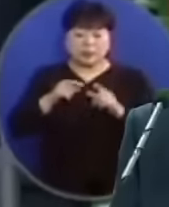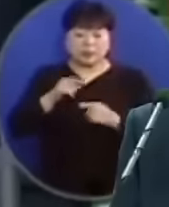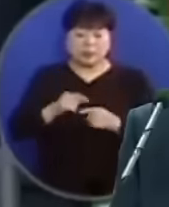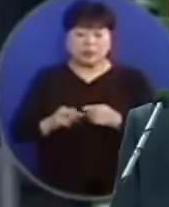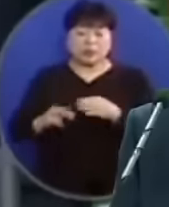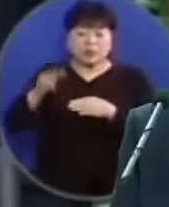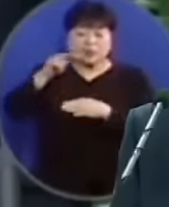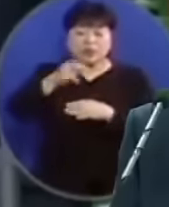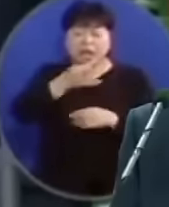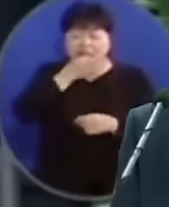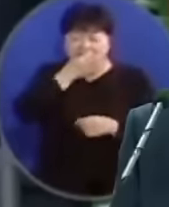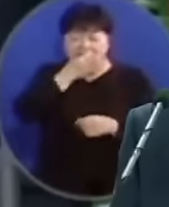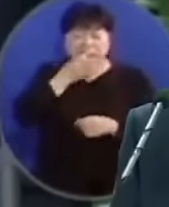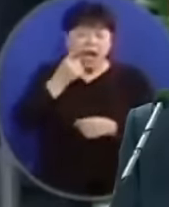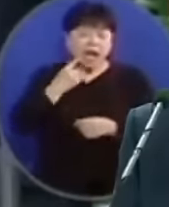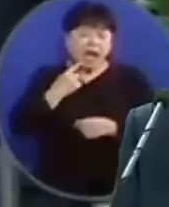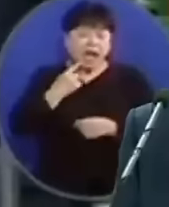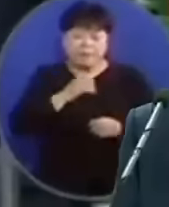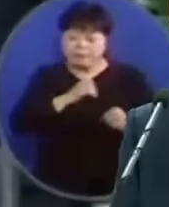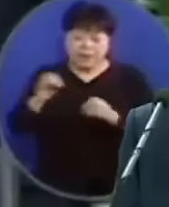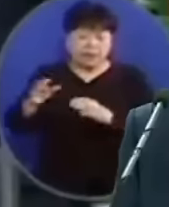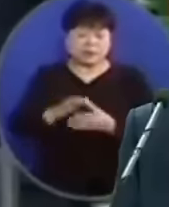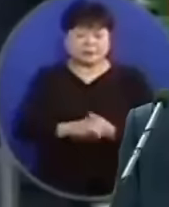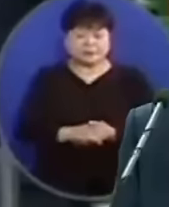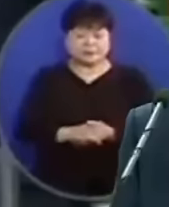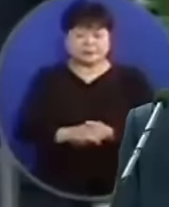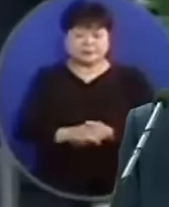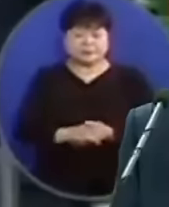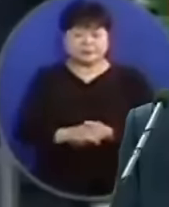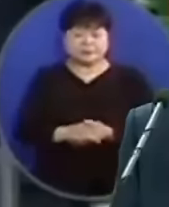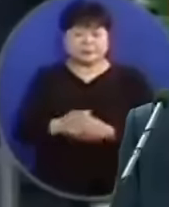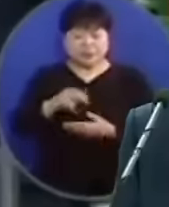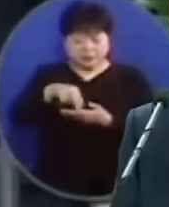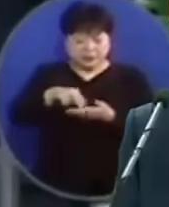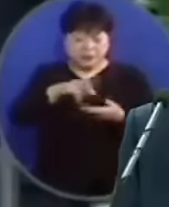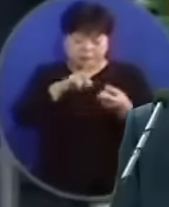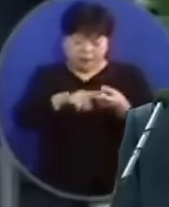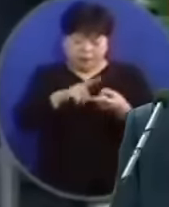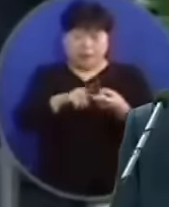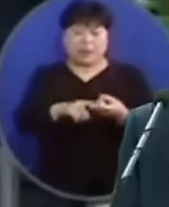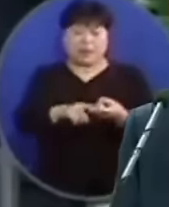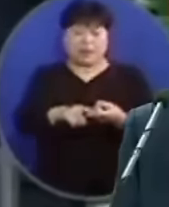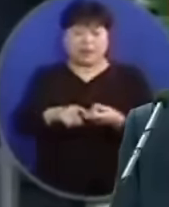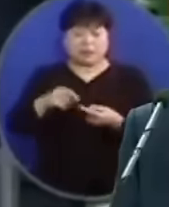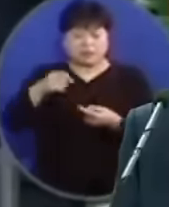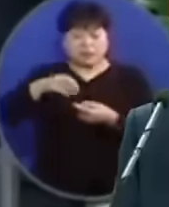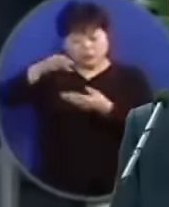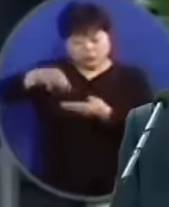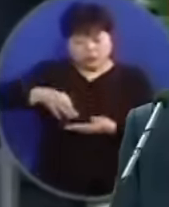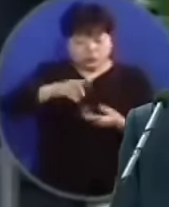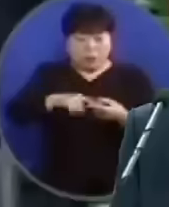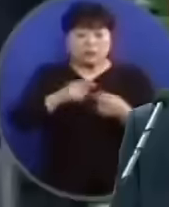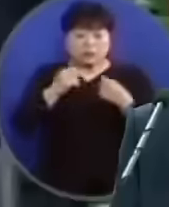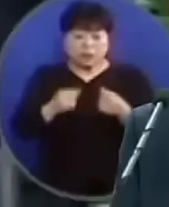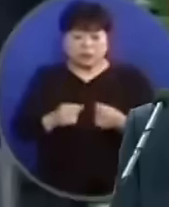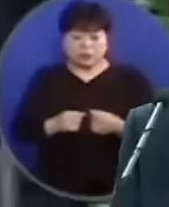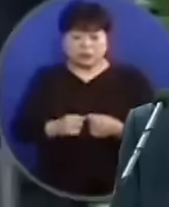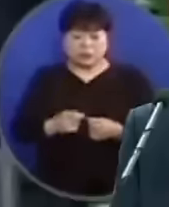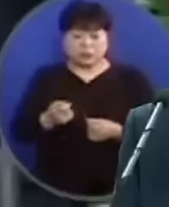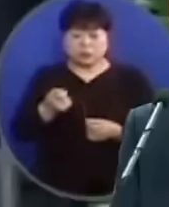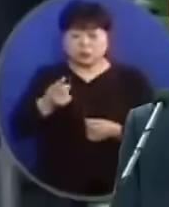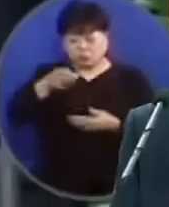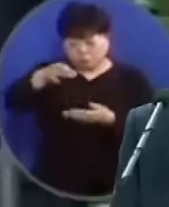뛰어넘는 욕심과 탕심을 가진 것을 버려야 되는 것입니다. 내 분수에 맞도록 살고, 내 수입이 있는 대로 살지, 수입은